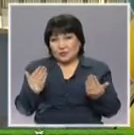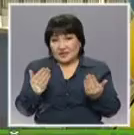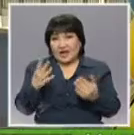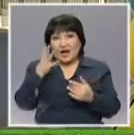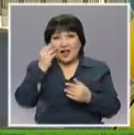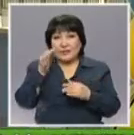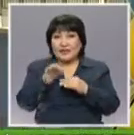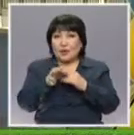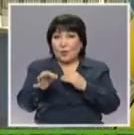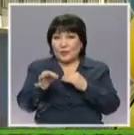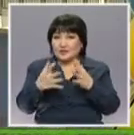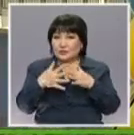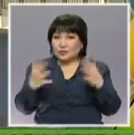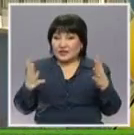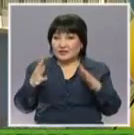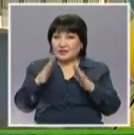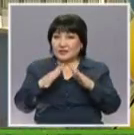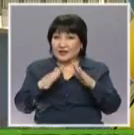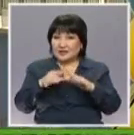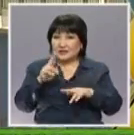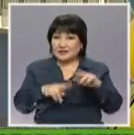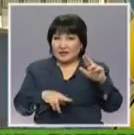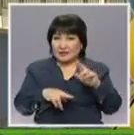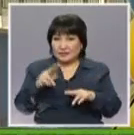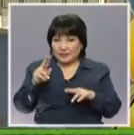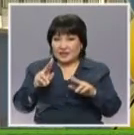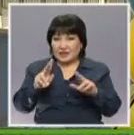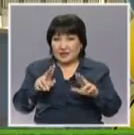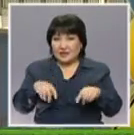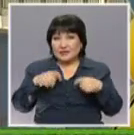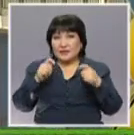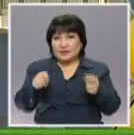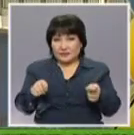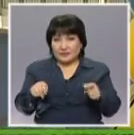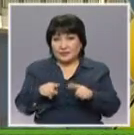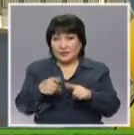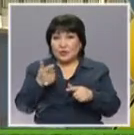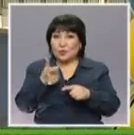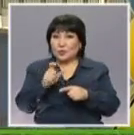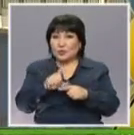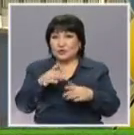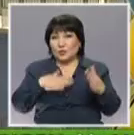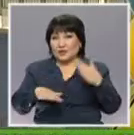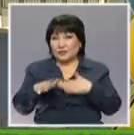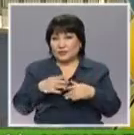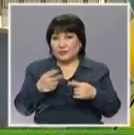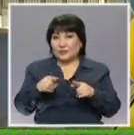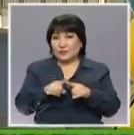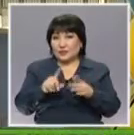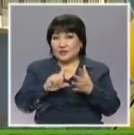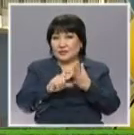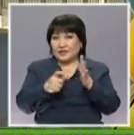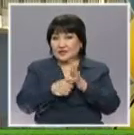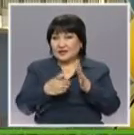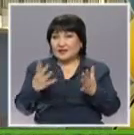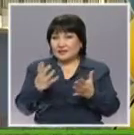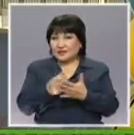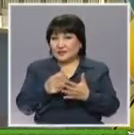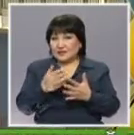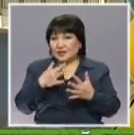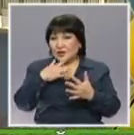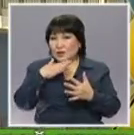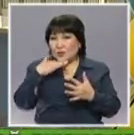үлкен ғимараттар салып тапсырып отырмыз. Мен өте қуанып отырмын. Бүгін мына пәтерлерді алып жатқан көбісі